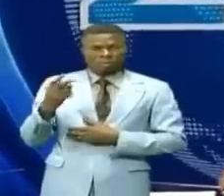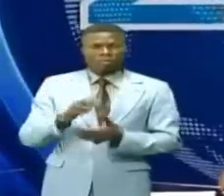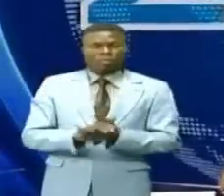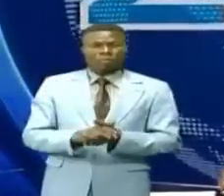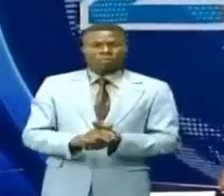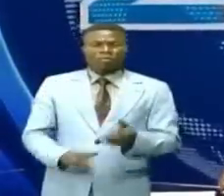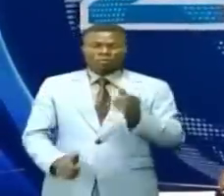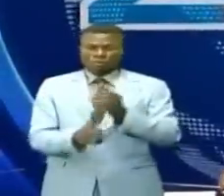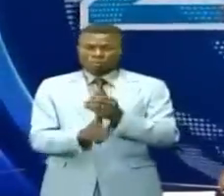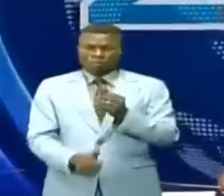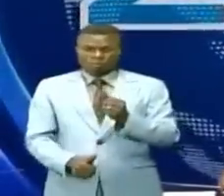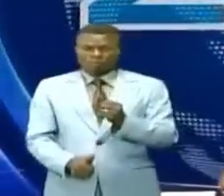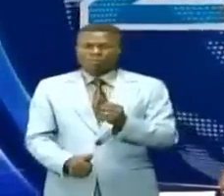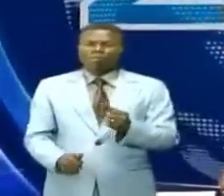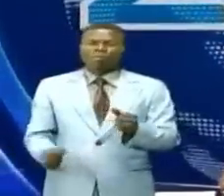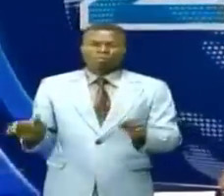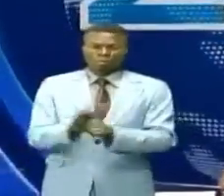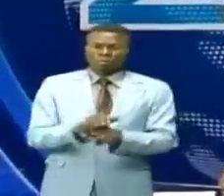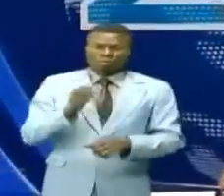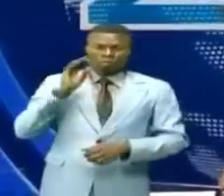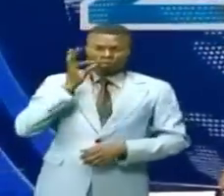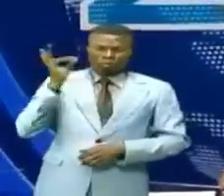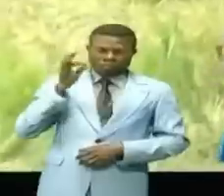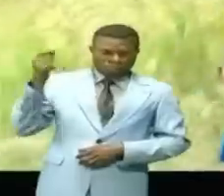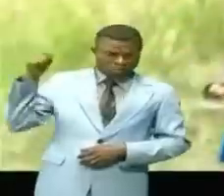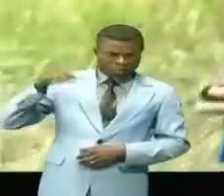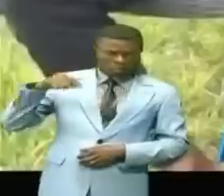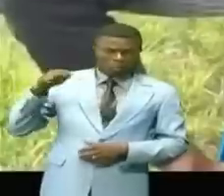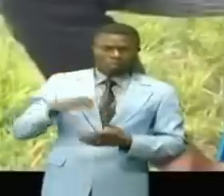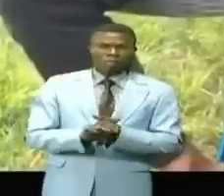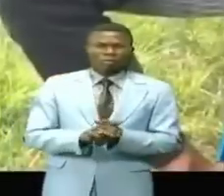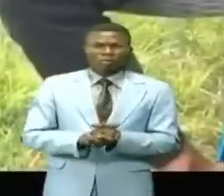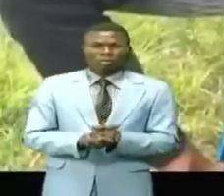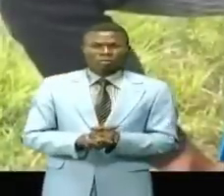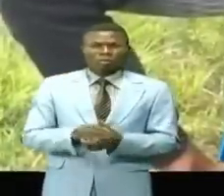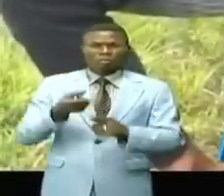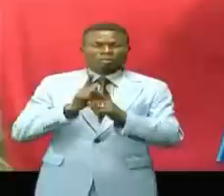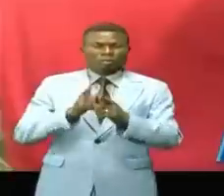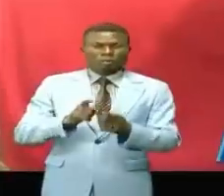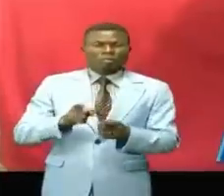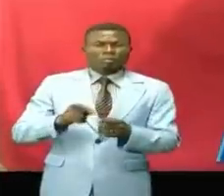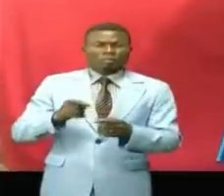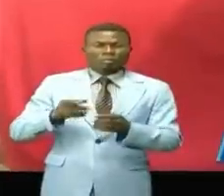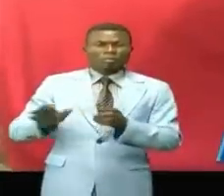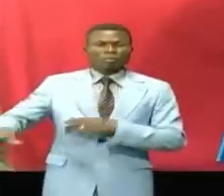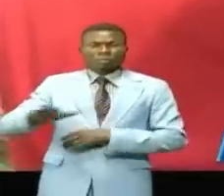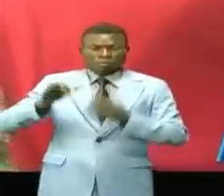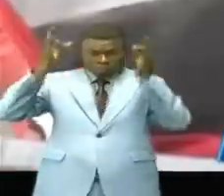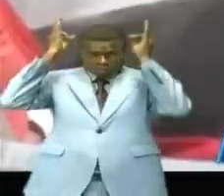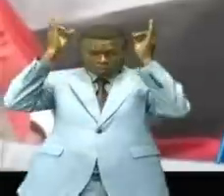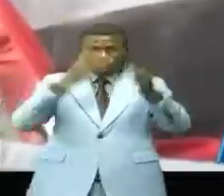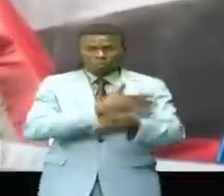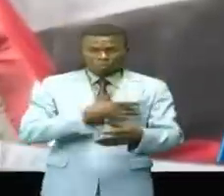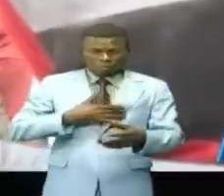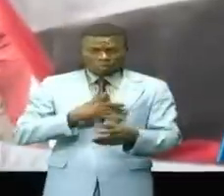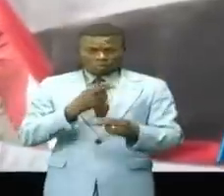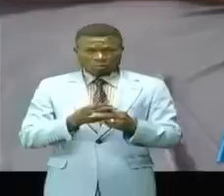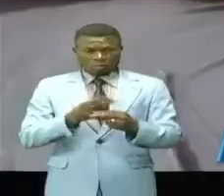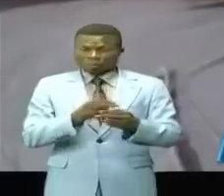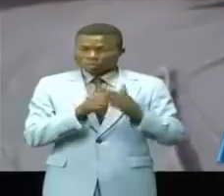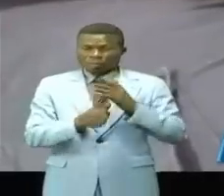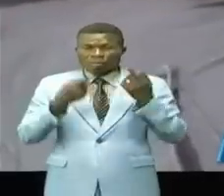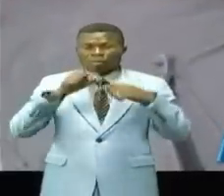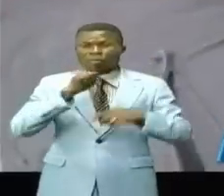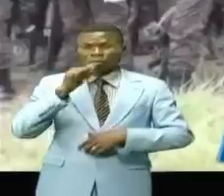encombré des boules de drogue. Le détail dans son reportage. Trafiquants de cocaïne en provenance du Brésil, dont les identités sont gardées secrètes